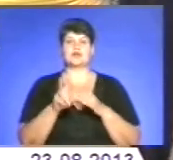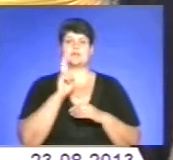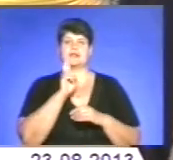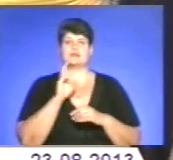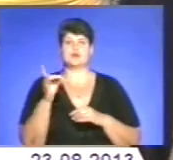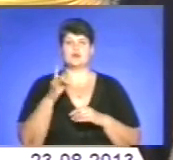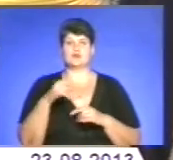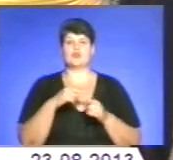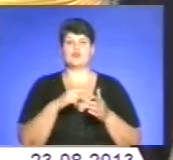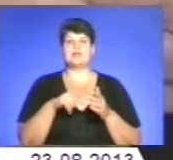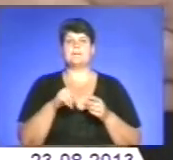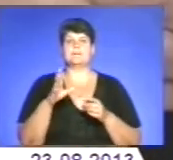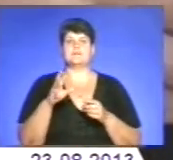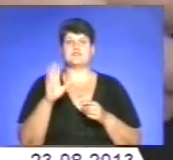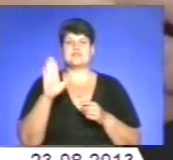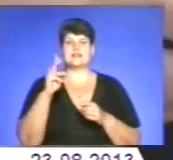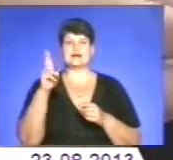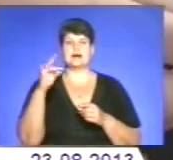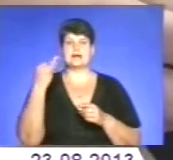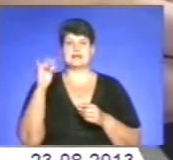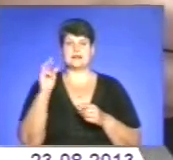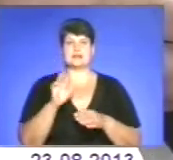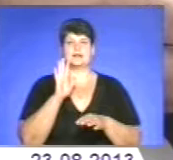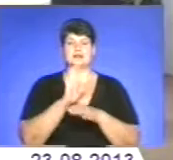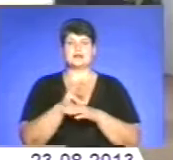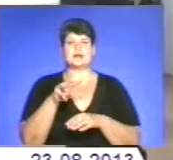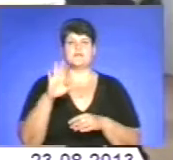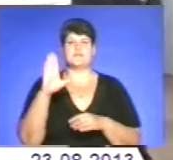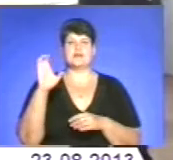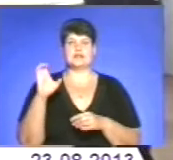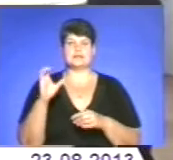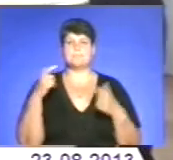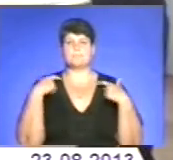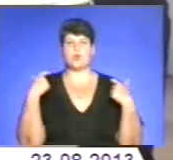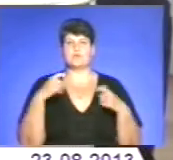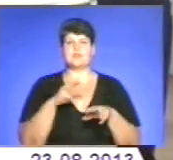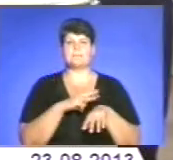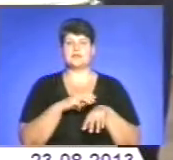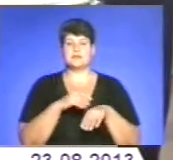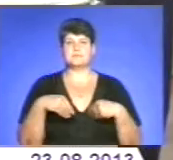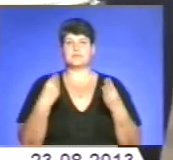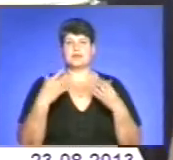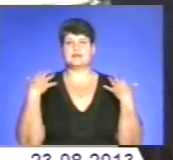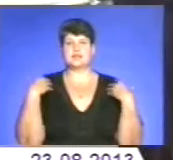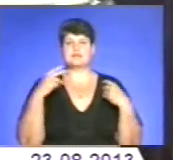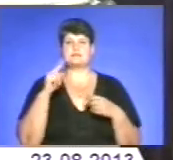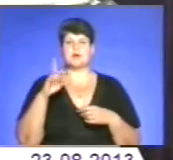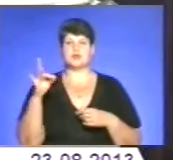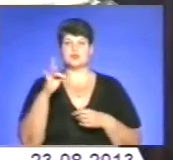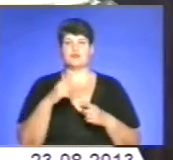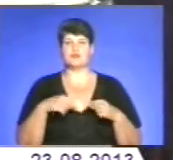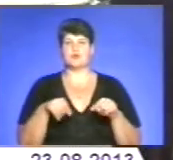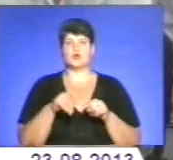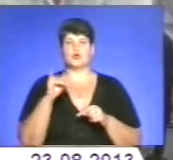райвідділу міліції Василь Крайник. Наказом МВС України чергове спеціальне звання полковника міліції присвоєно начальнику Збаражського райвідділу